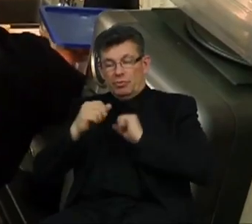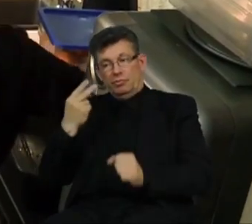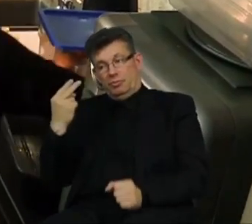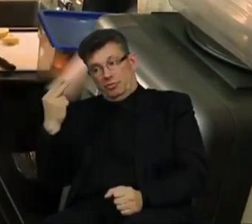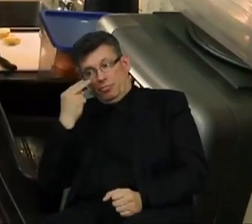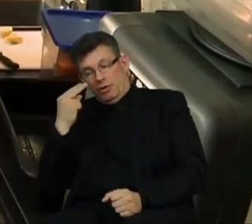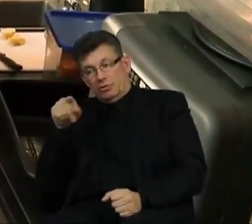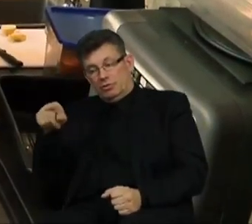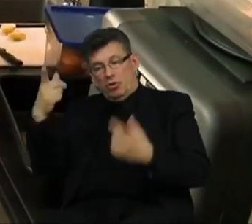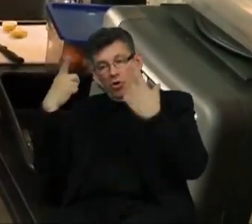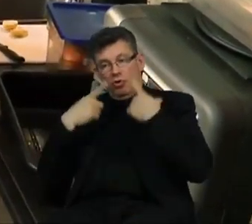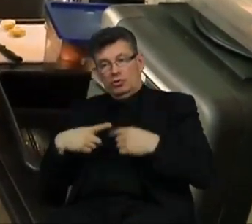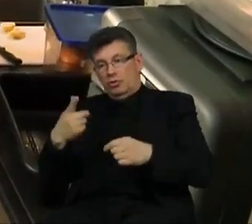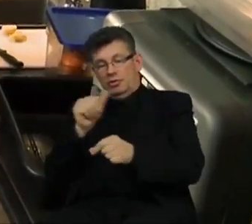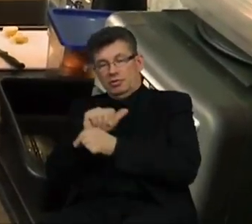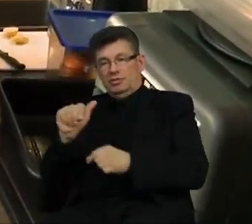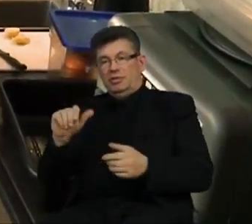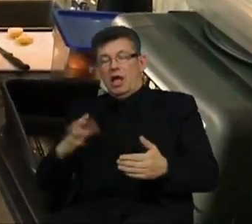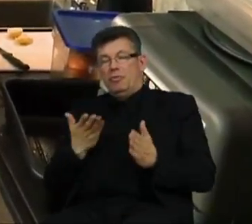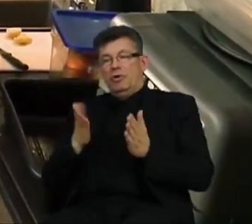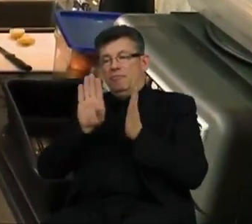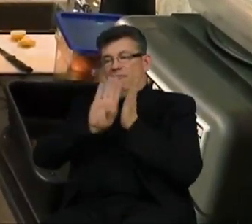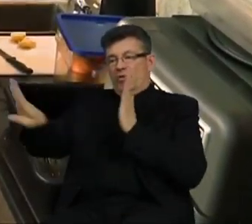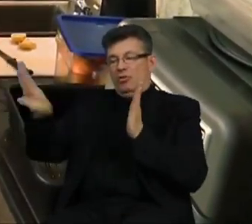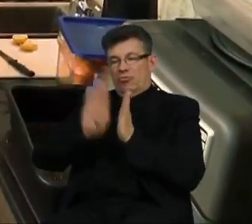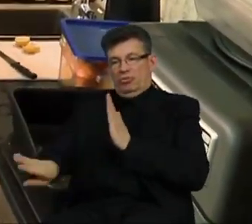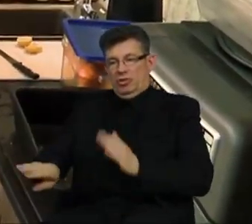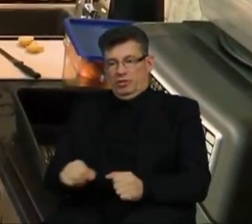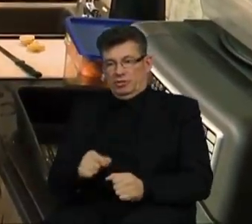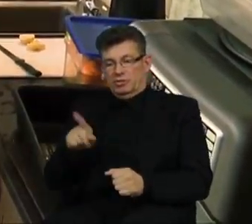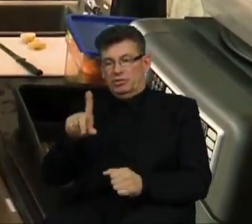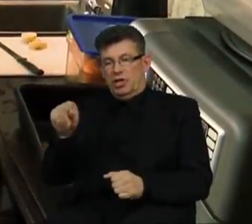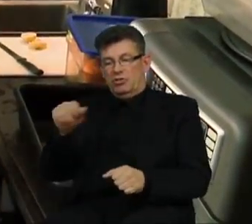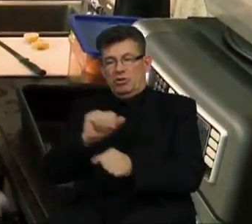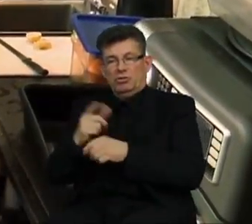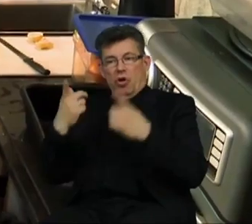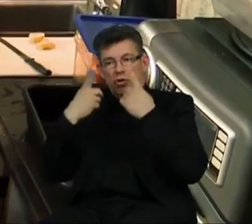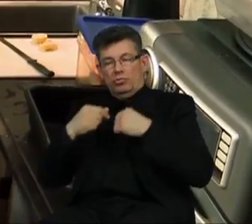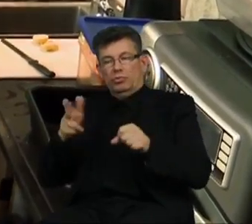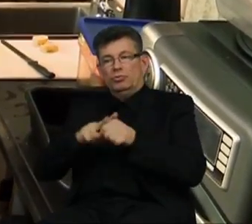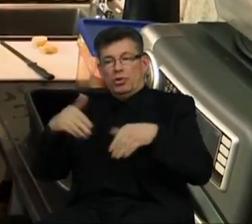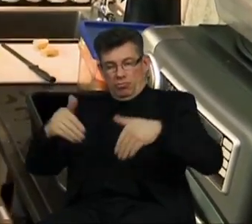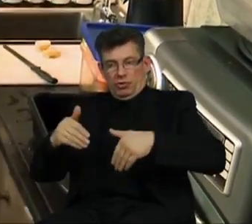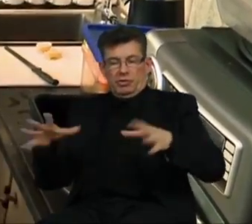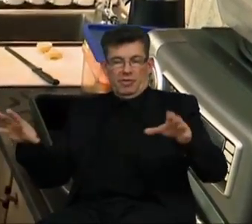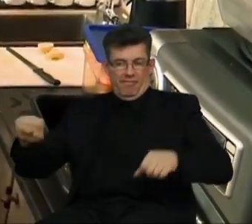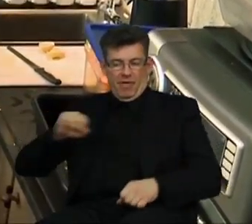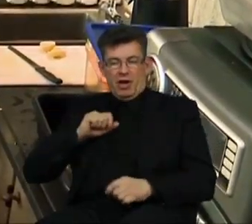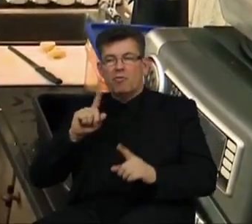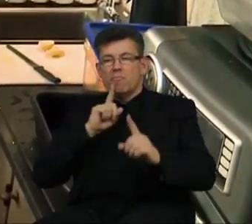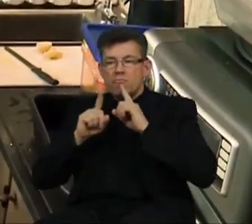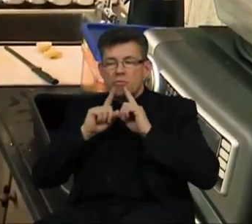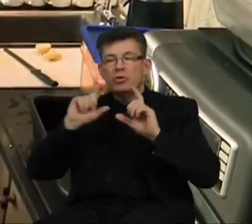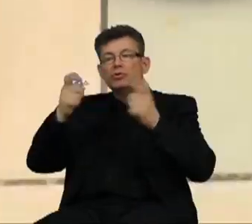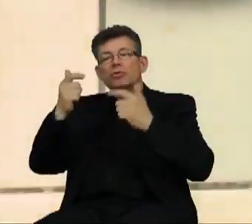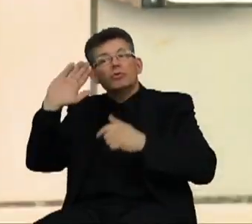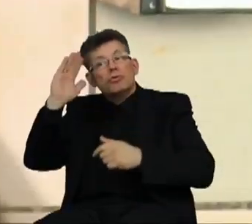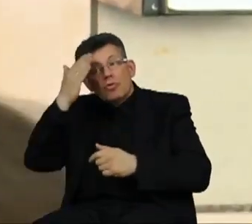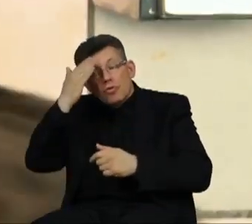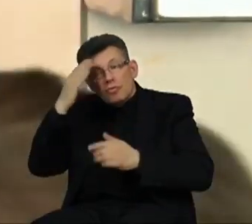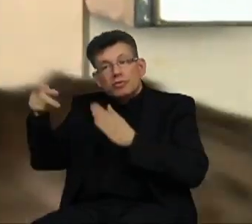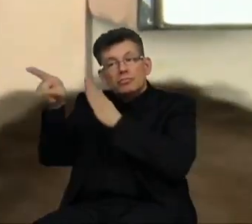to nie jest osoba, którą należałoby wykluczać absolutnie, tylko to jest osoba, z którą też można fajnie sobie porozmawiać, można się czegoś nowego dowiedzieć od niej.